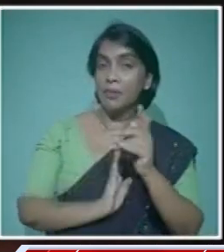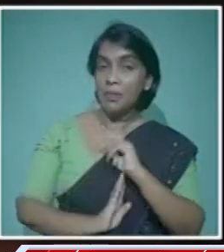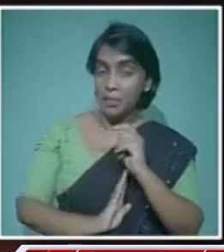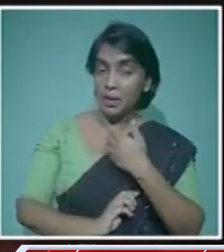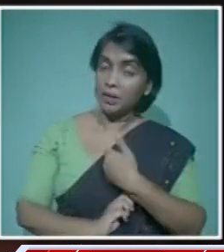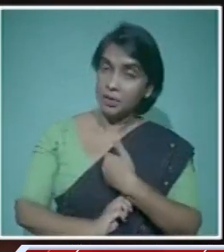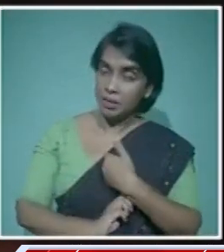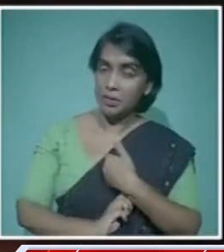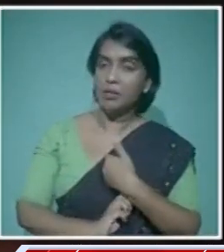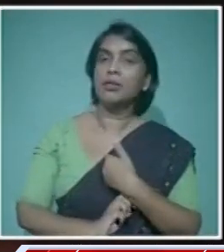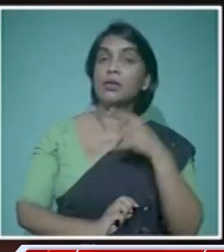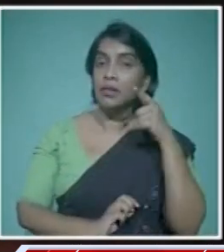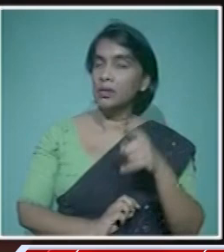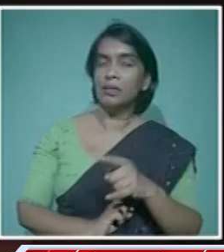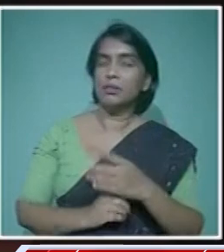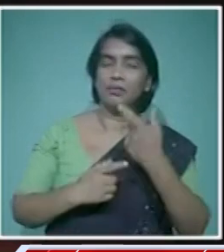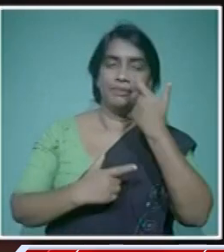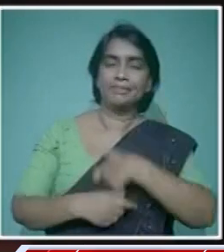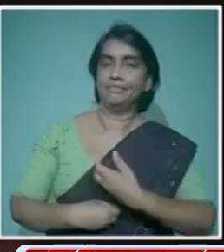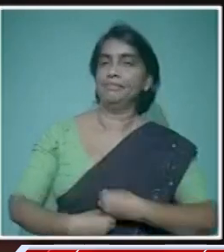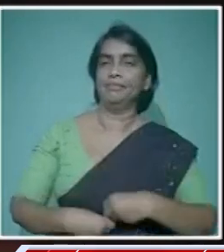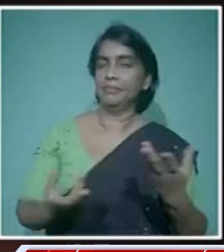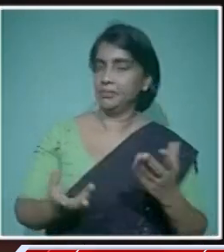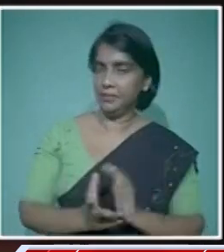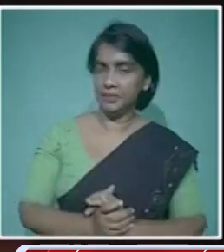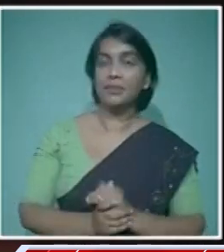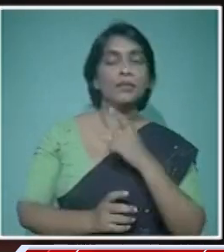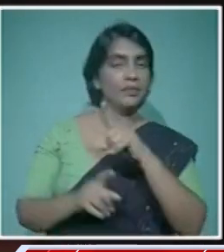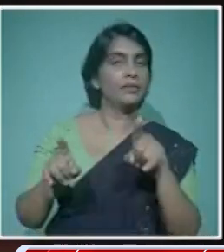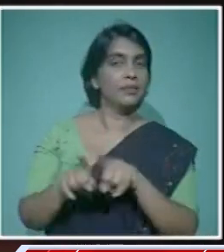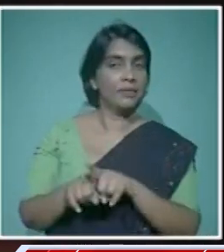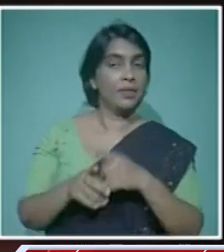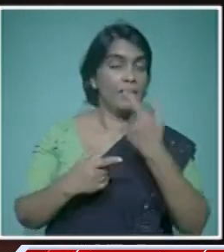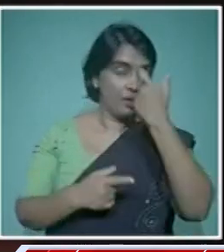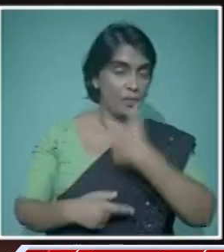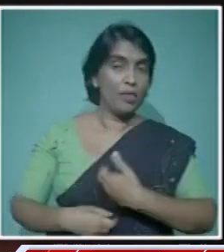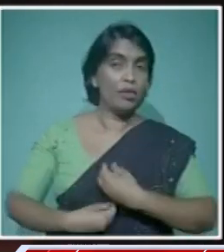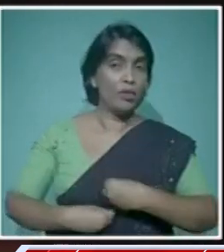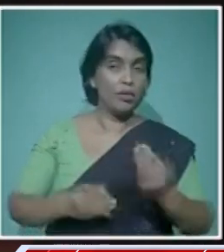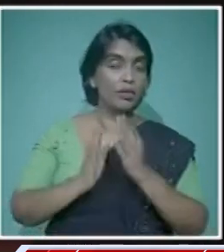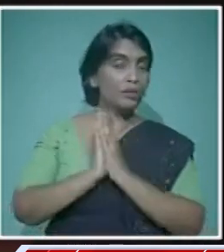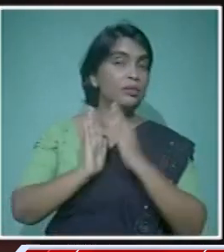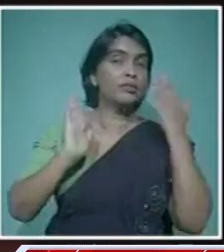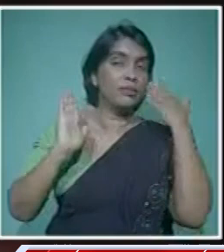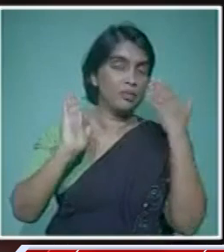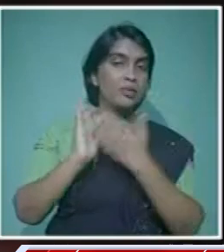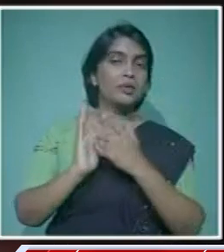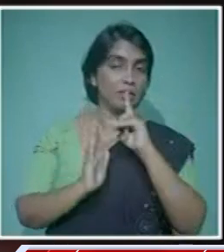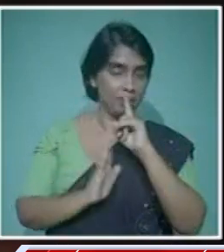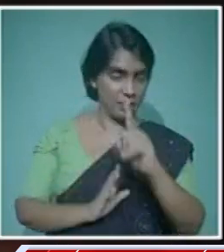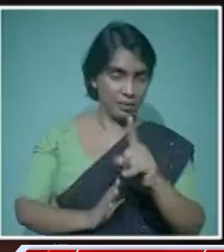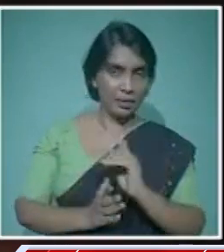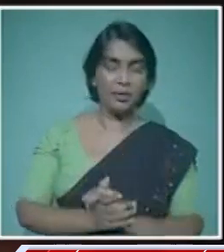කෙරෙද්ද එය පිරිහීමේ දොරටුවයි කියලා ඒ නිසා පිරිහීම පිළිබඳව පරාභව සූත්‍රයේ සඳහන් වෙලා